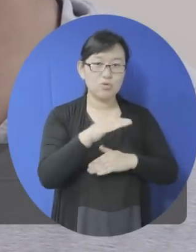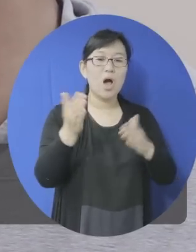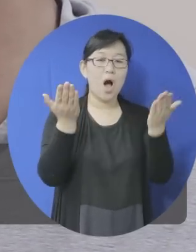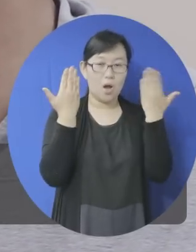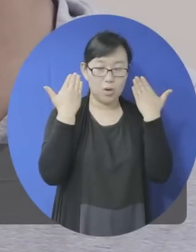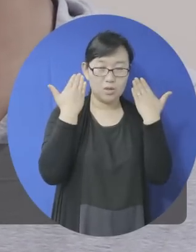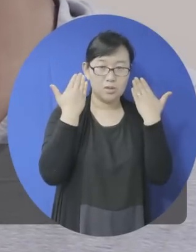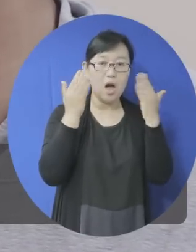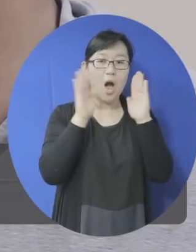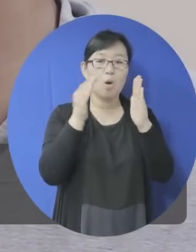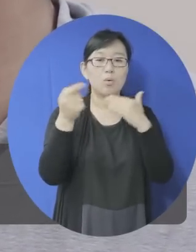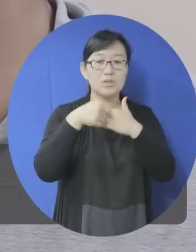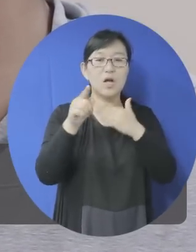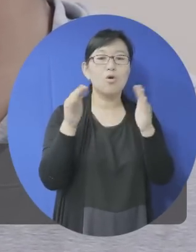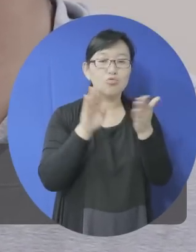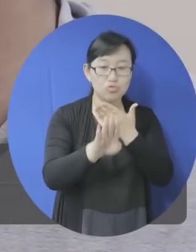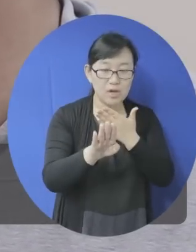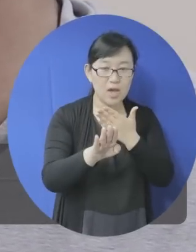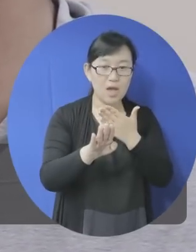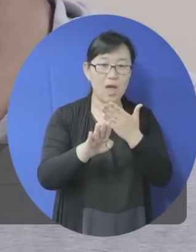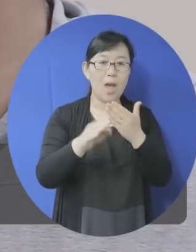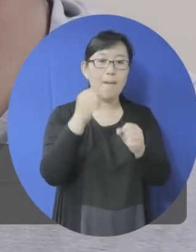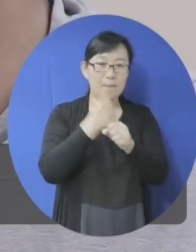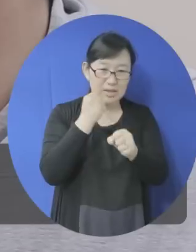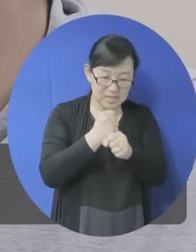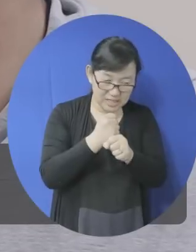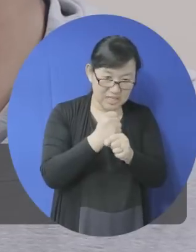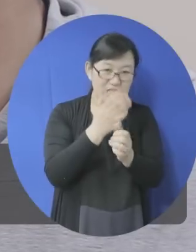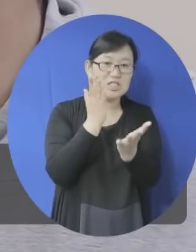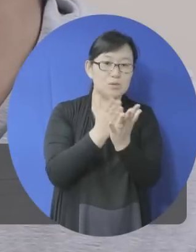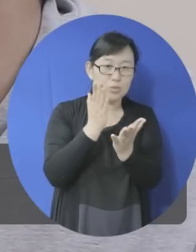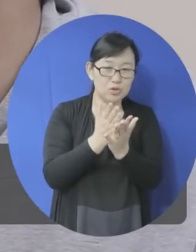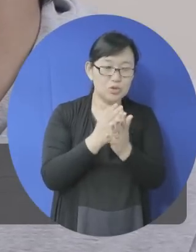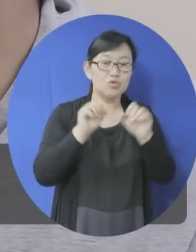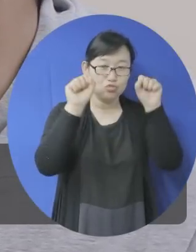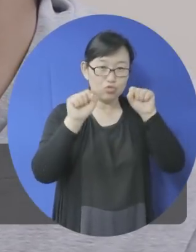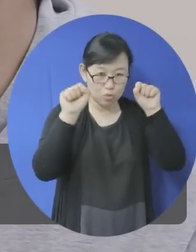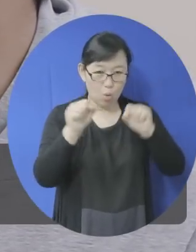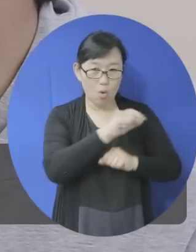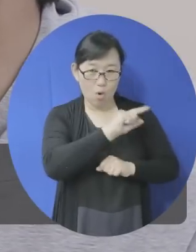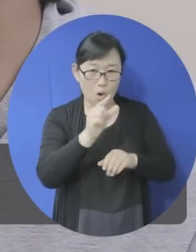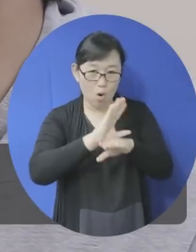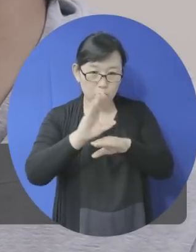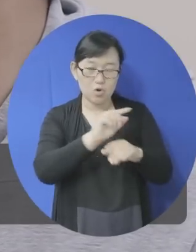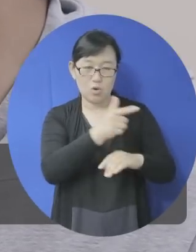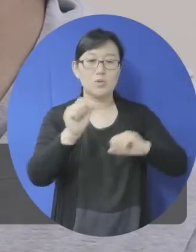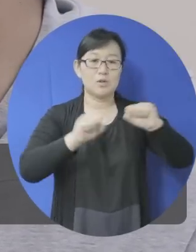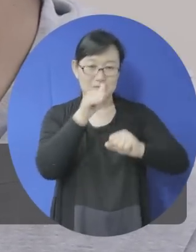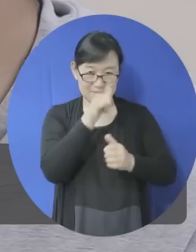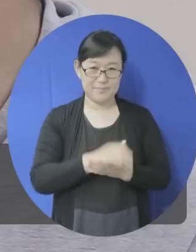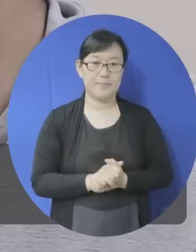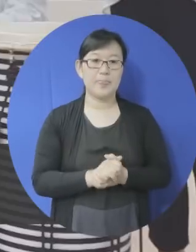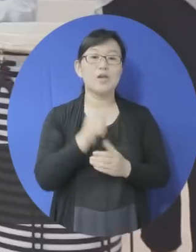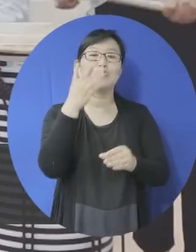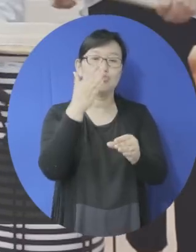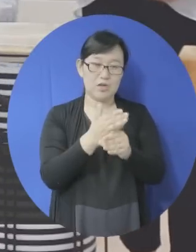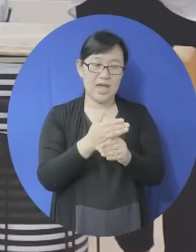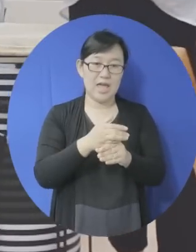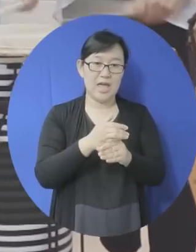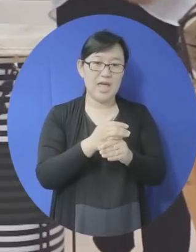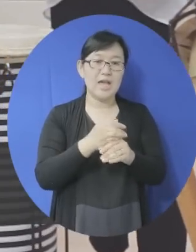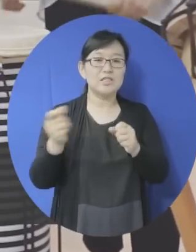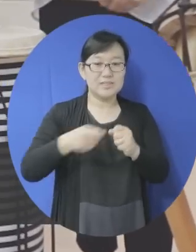우리 학교에서는 방과후 교실 활동으로 공예, 뉴스포츠, 컴퓨터 등 다양한 활동을 하고 있습니다.